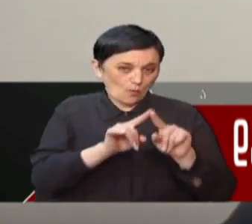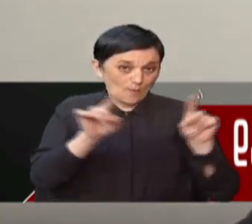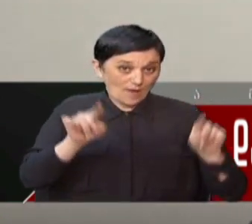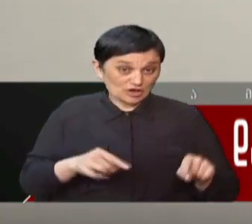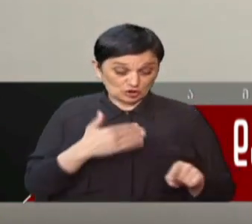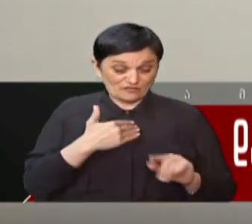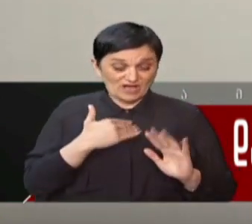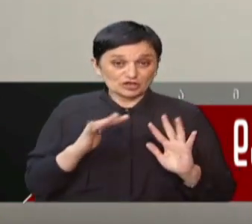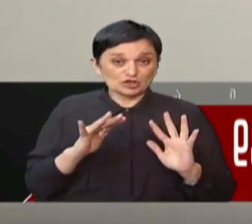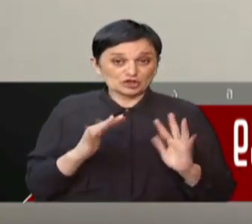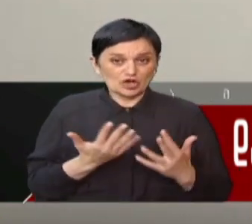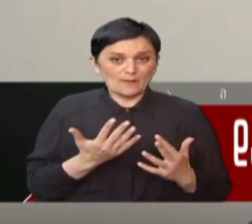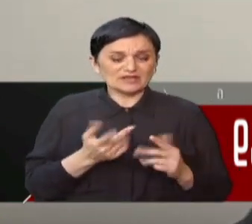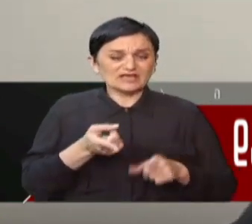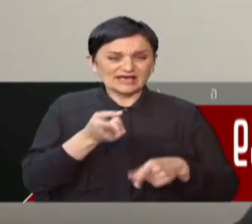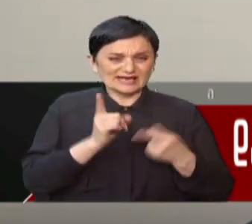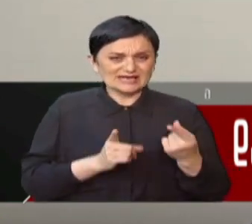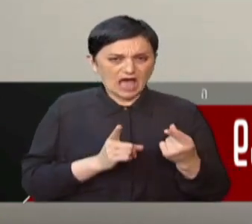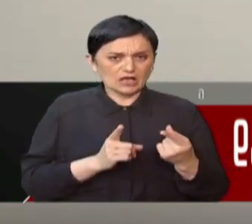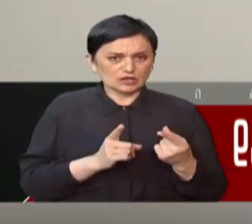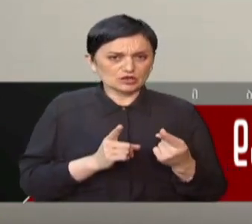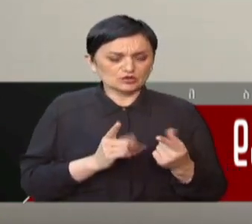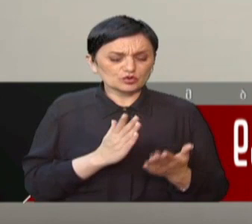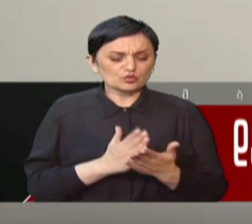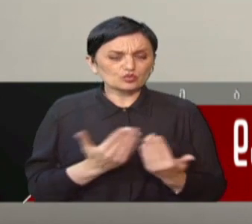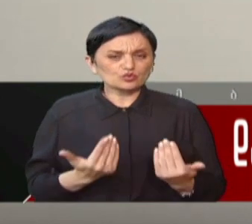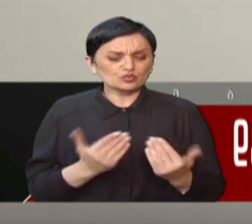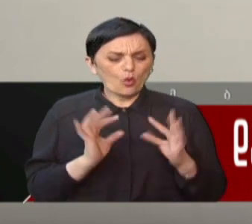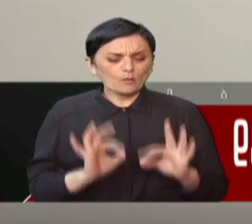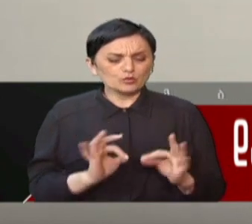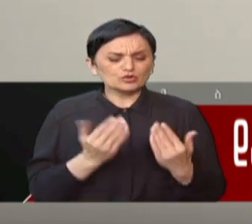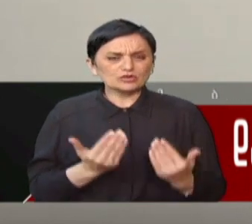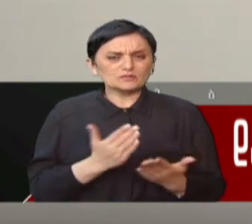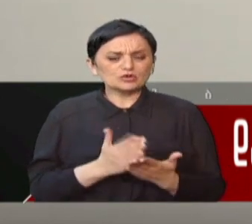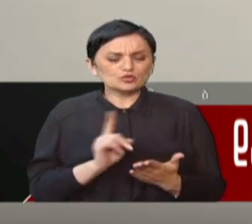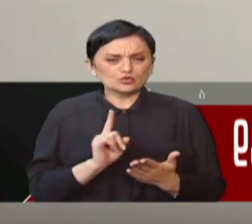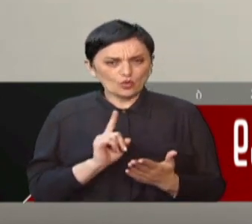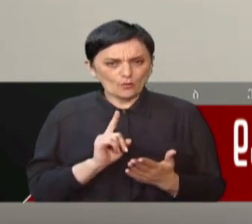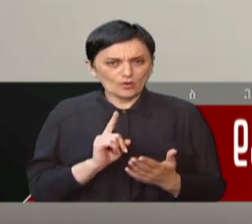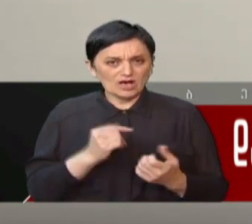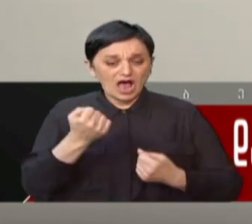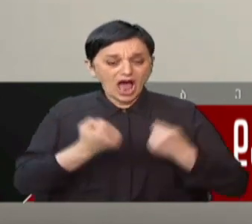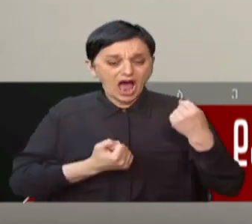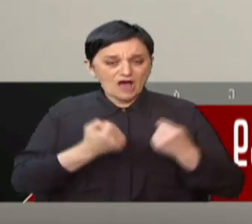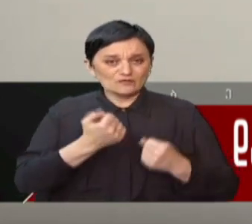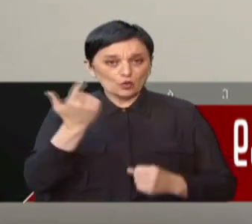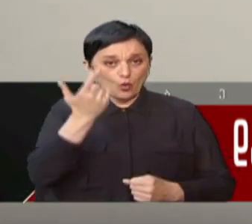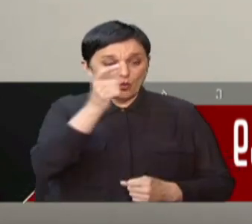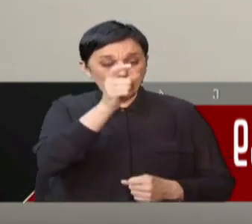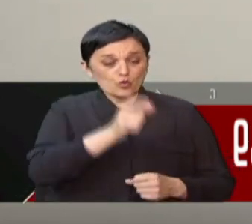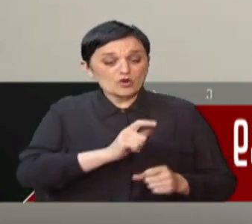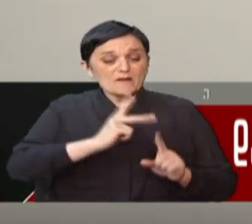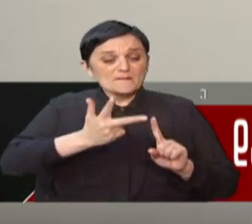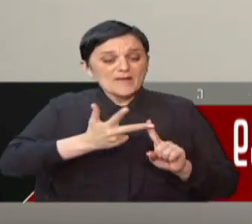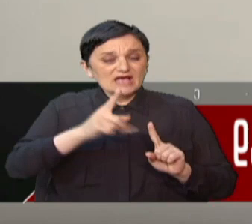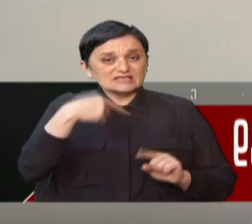ჩვენ შემთხვევაში ალბათ ყველაზე რეალური და ოპტიმისტური არ ამ ეტაპზე, რომ იყოს ავტომფლობელთა მესამე